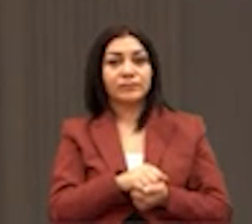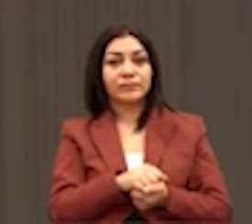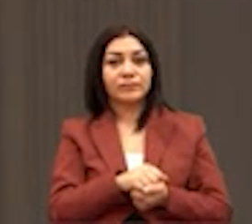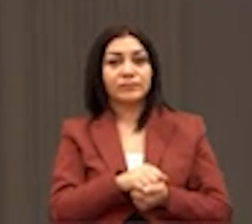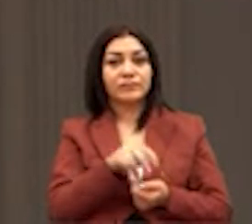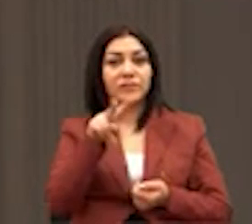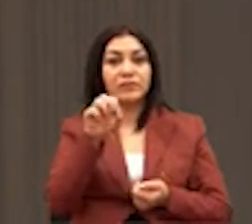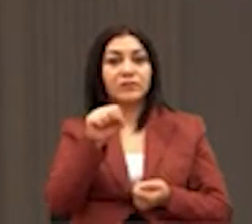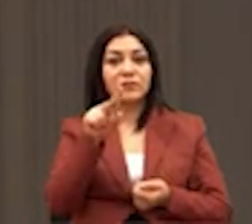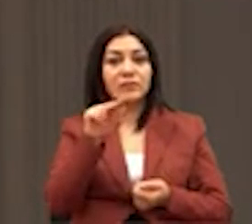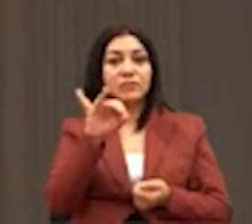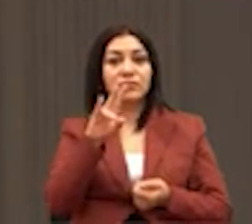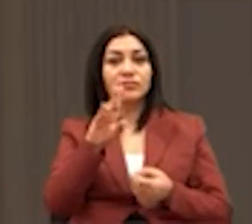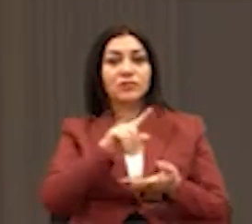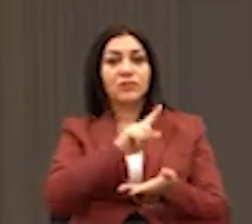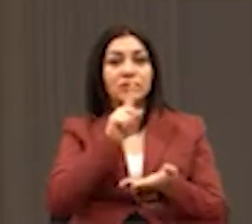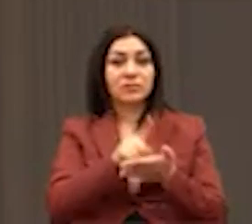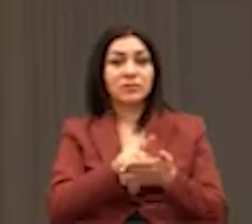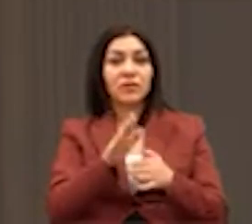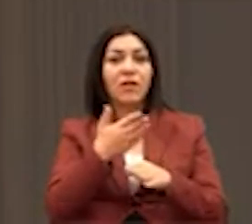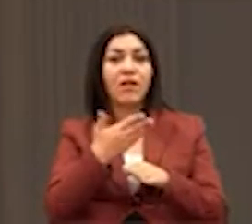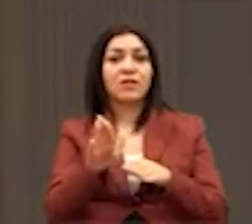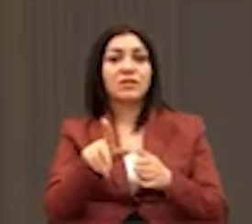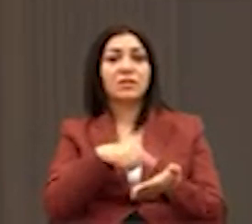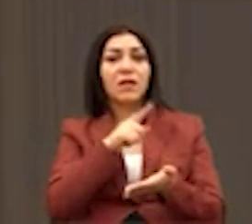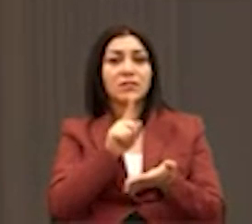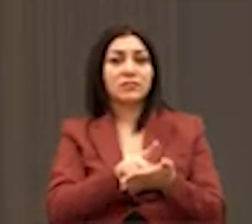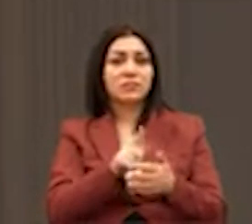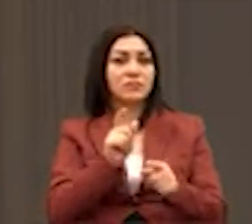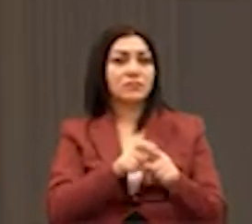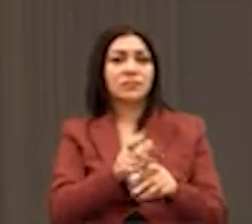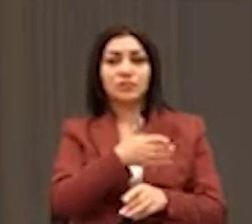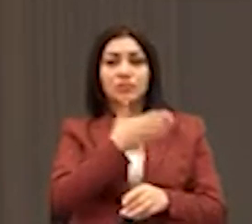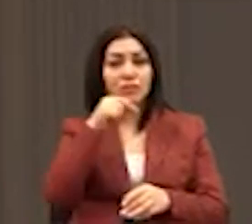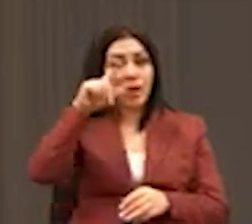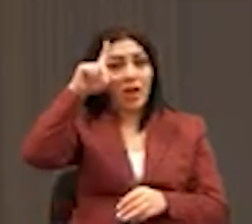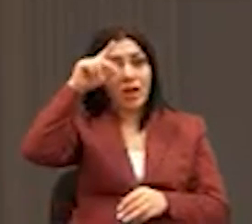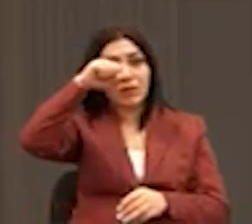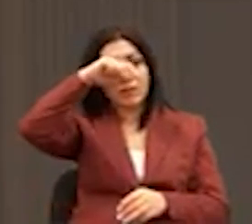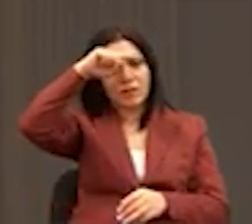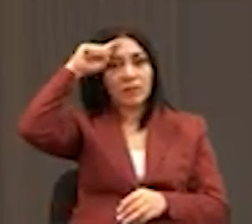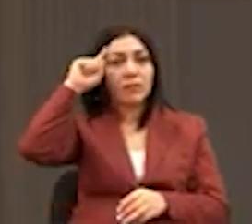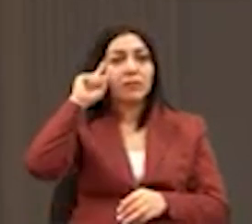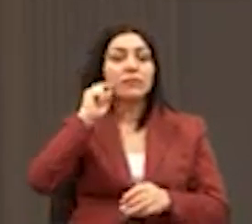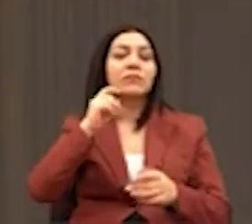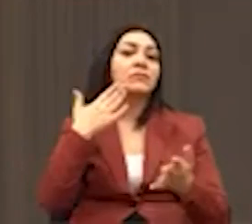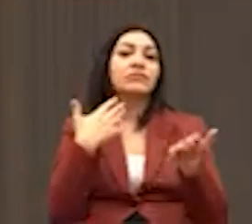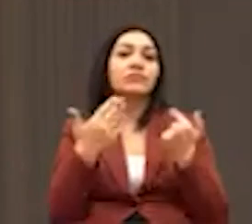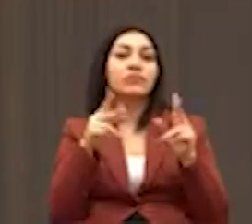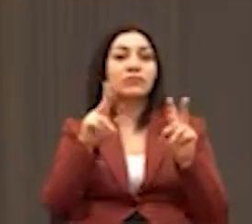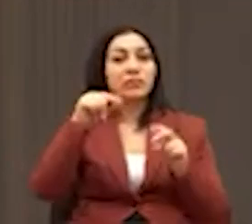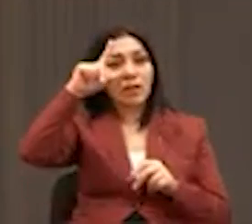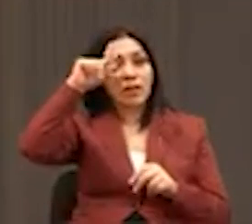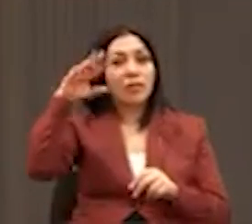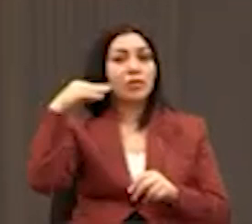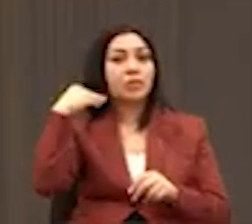Ինքը Լաչինի հարցը որպես առանձին հարց գոյություն չունի։ Այն հայ-ադրբեջանական կարգավորման,